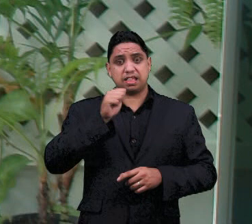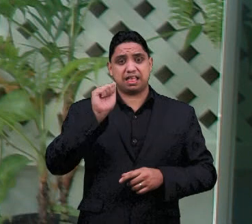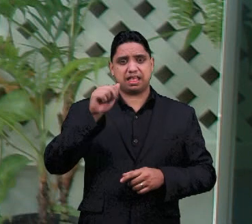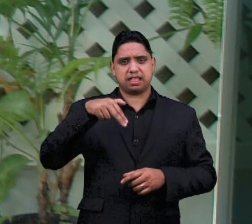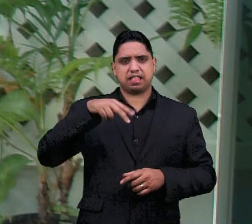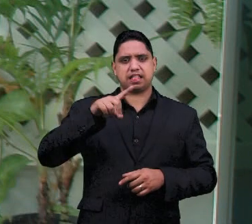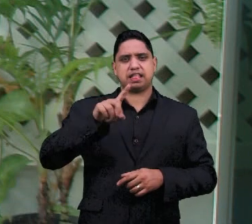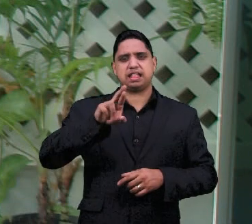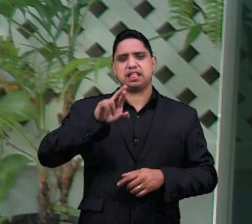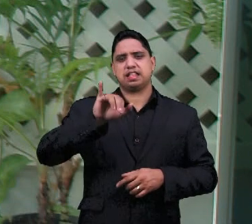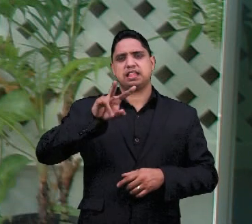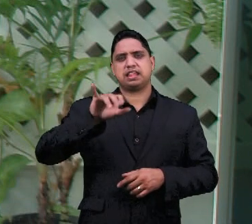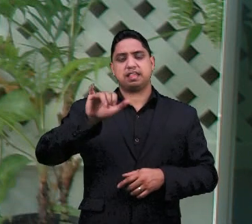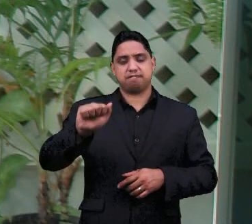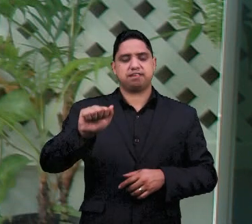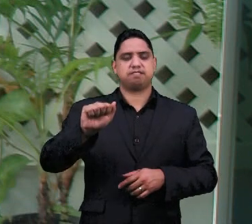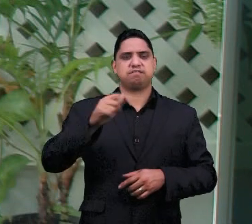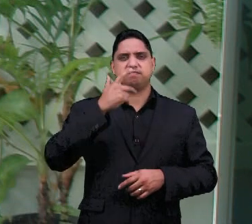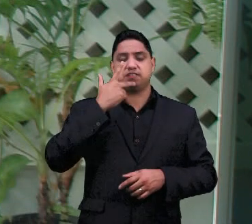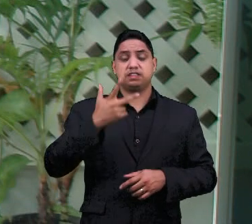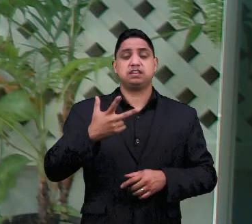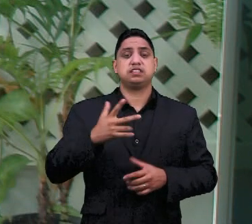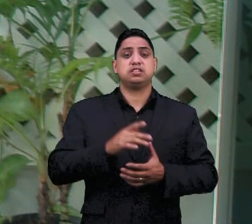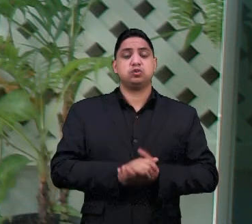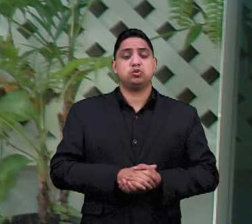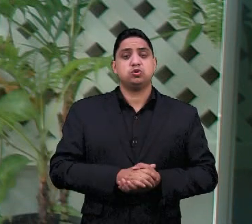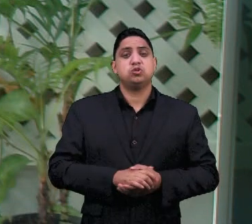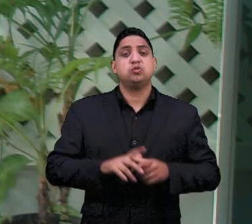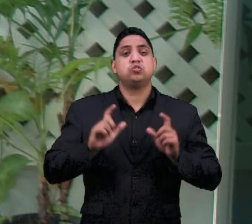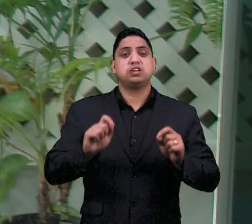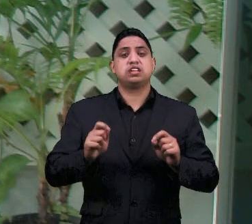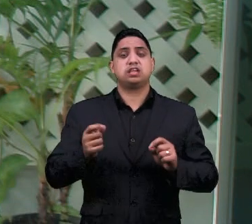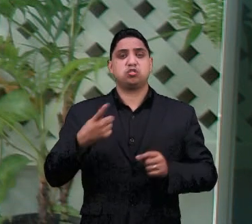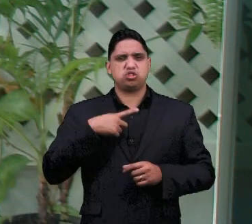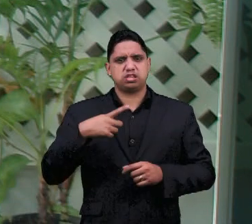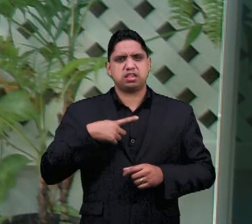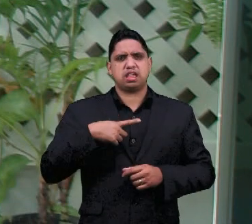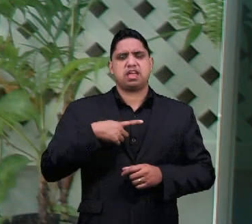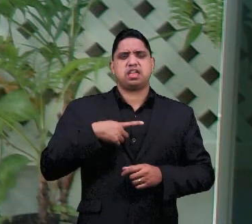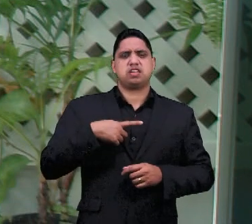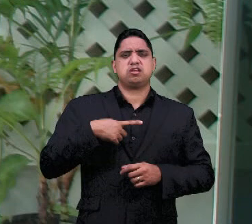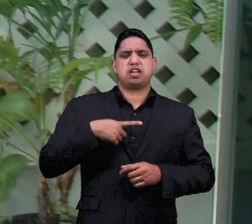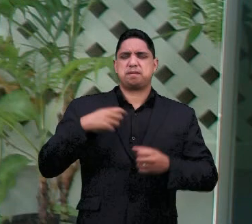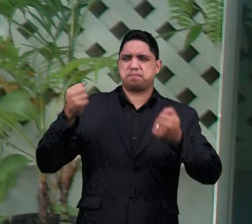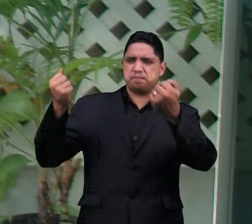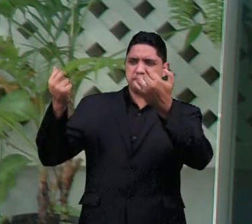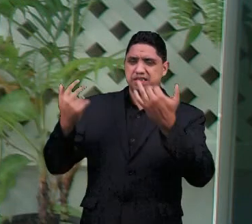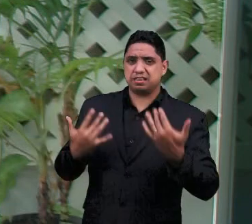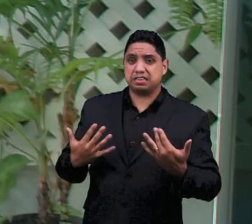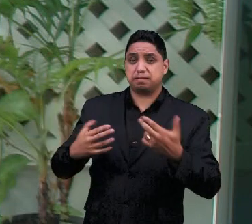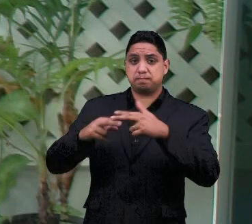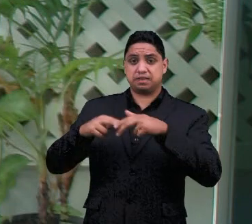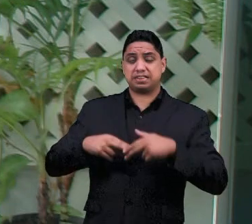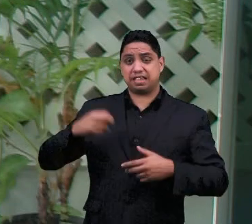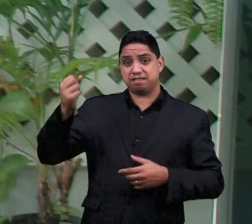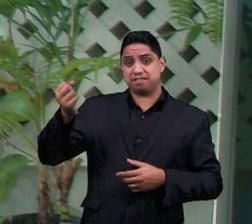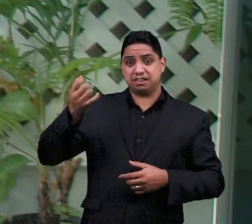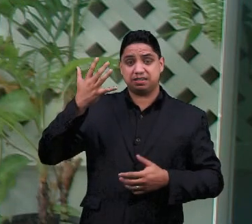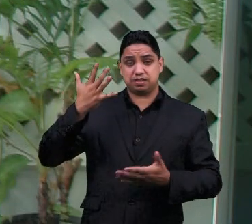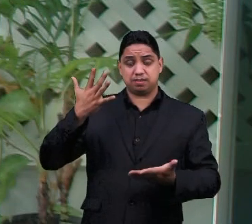Je suis très béni, a dit notre sœur Andrivia de Souza. Il